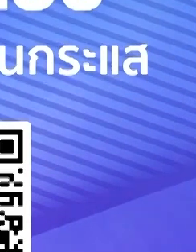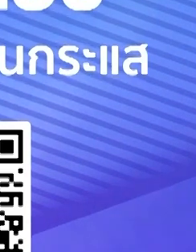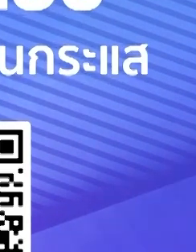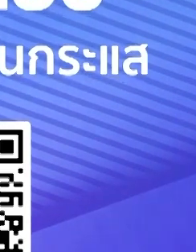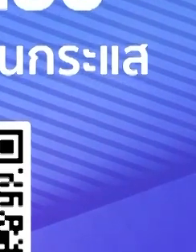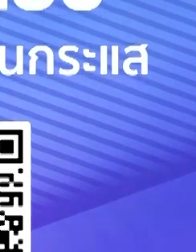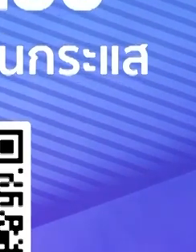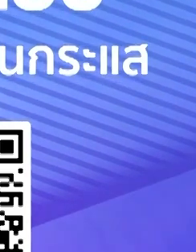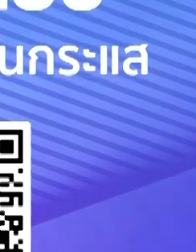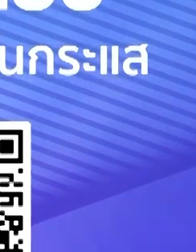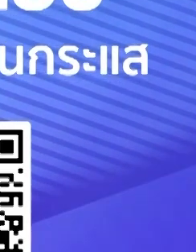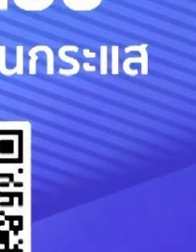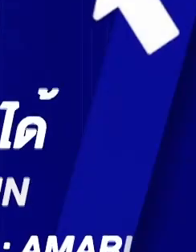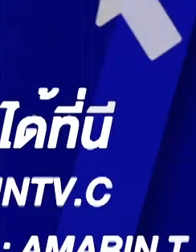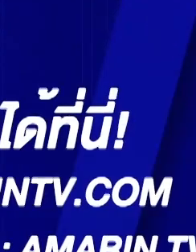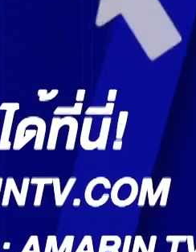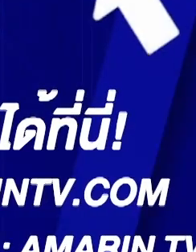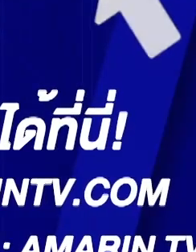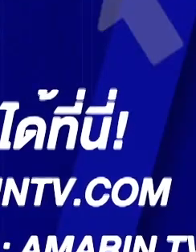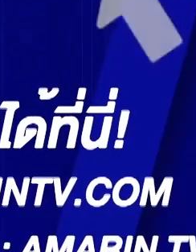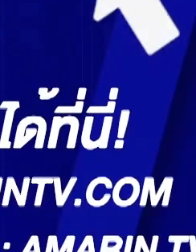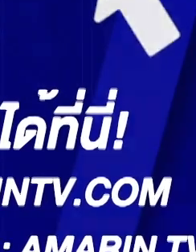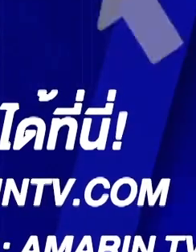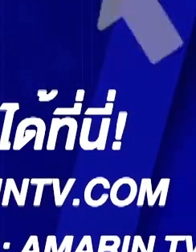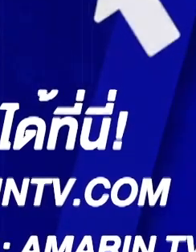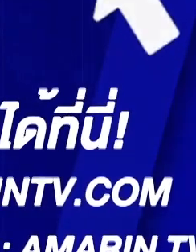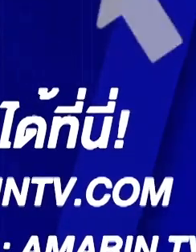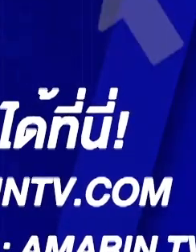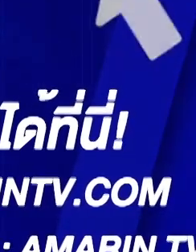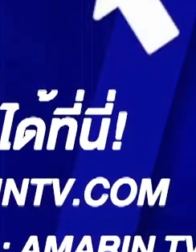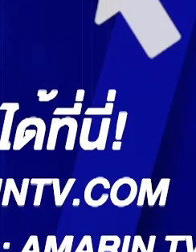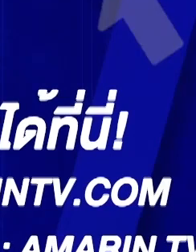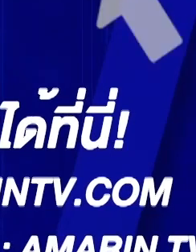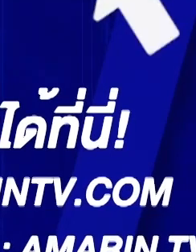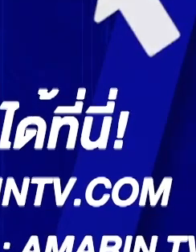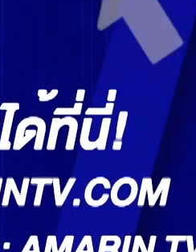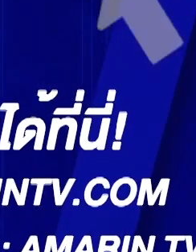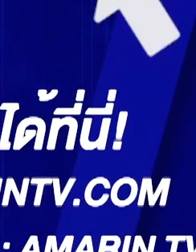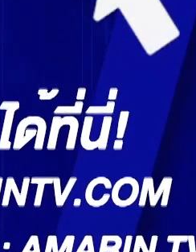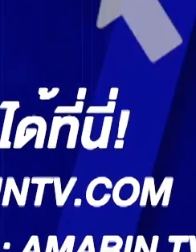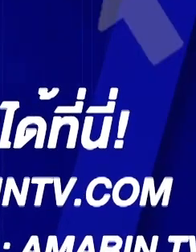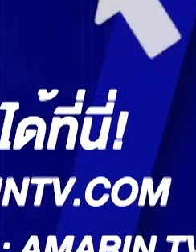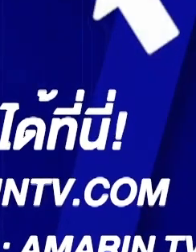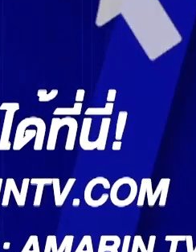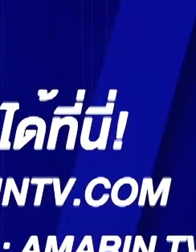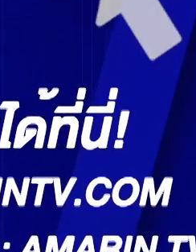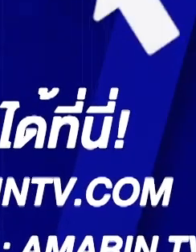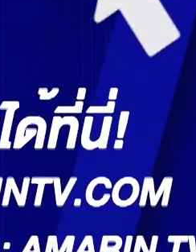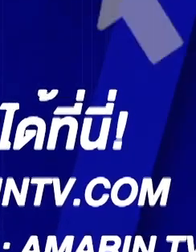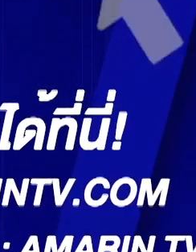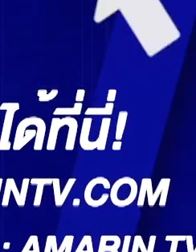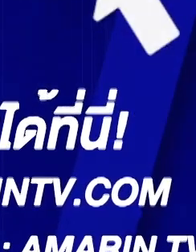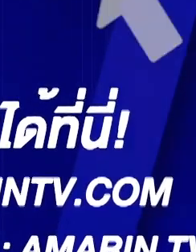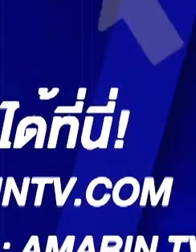ก็ฝากติดตามข่าวเที่ยงอมรินทร์ทีวีทุกวันตั้งแต่เวลา 11นาฬิกาเป็นต้นไปทาง